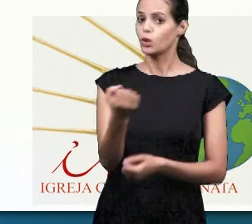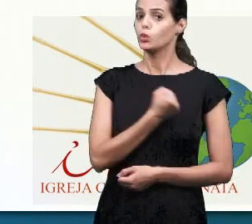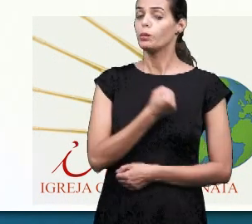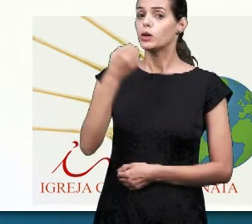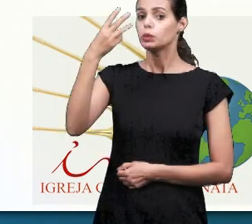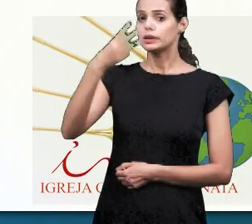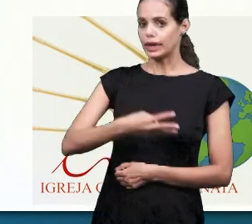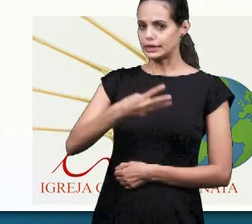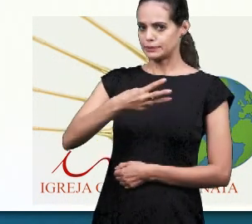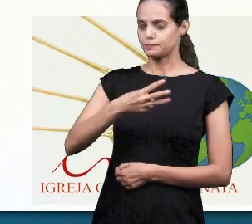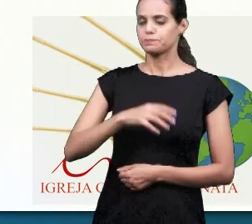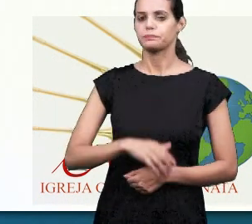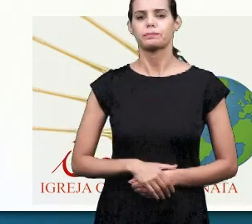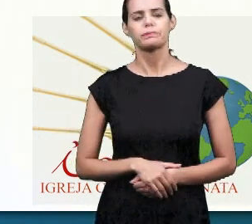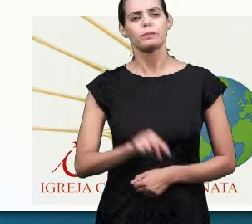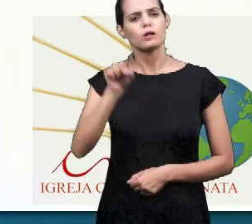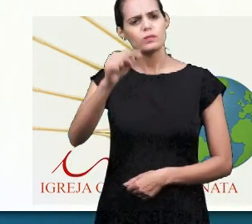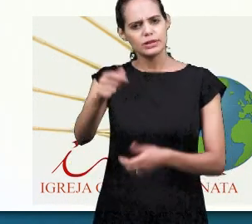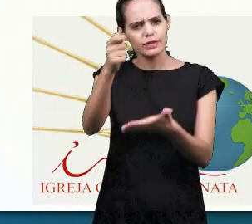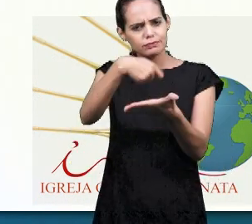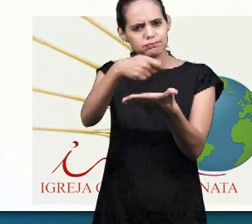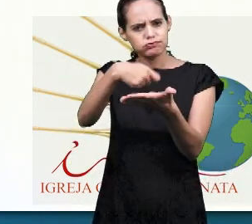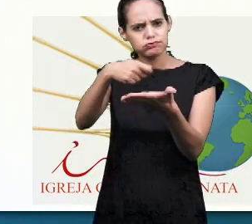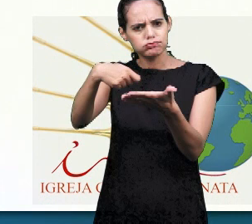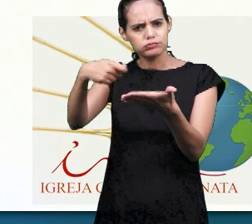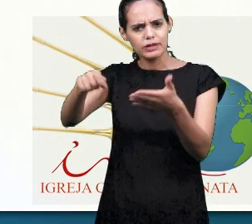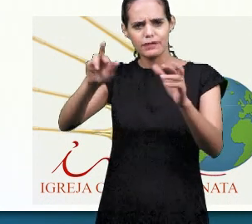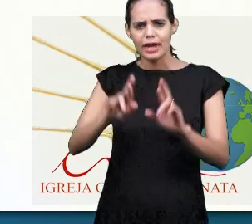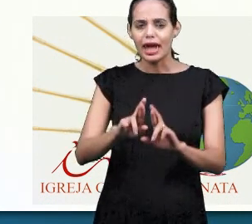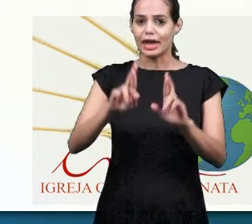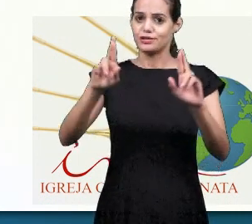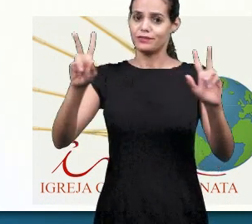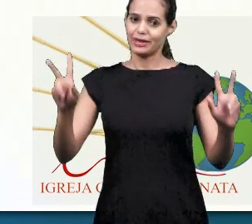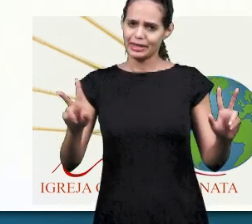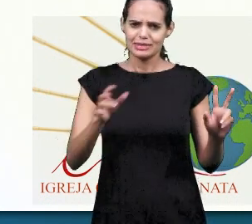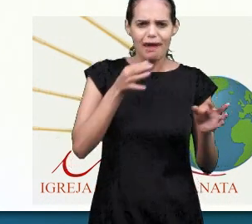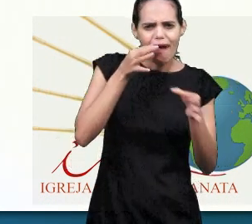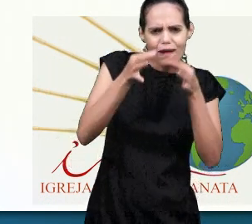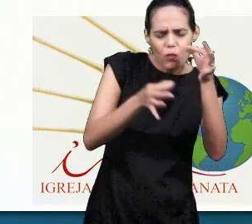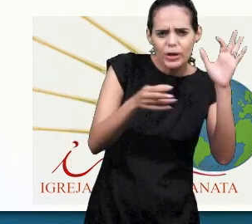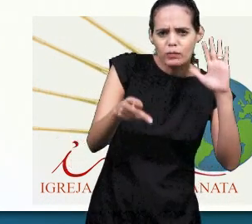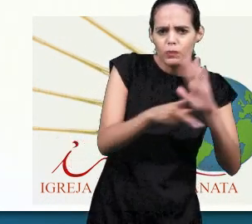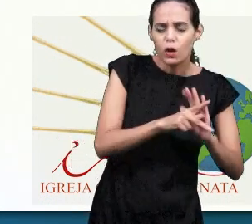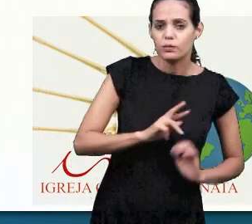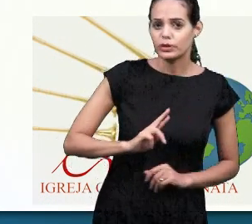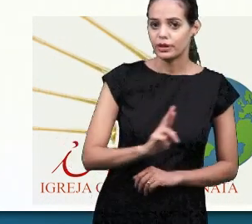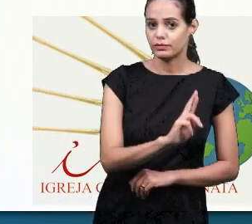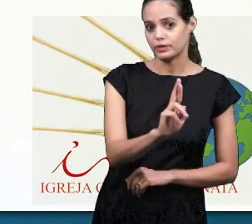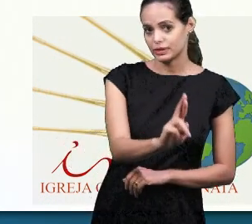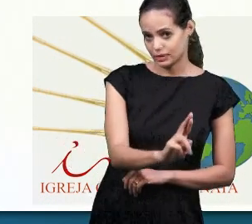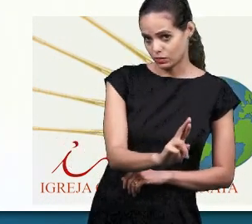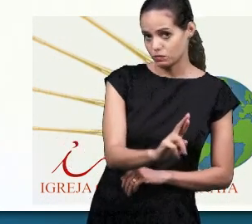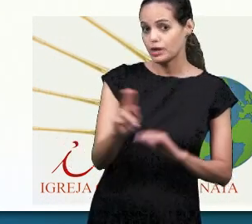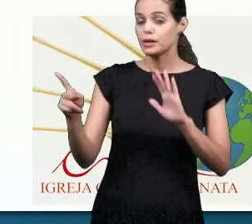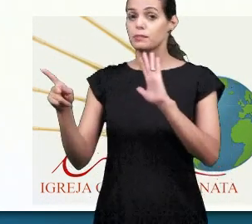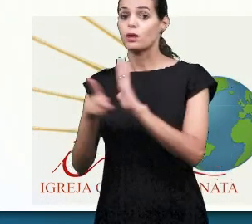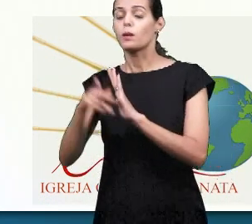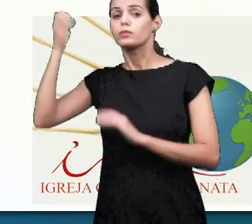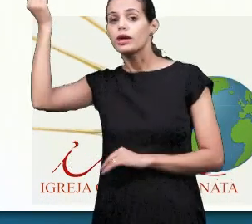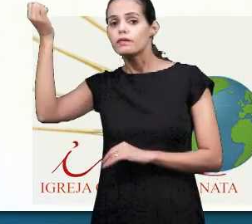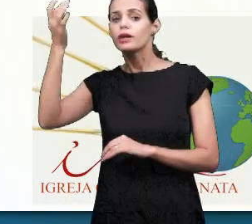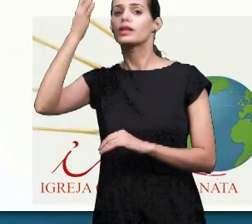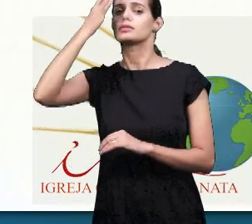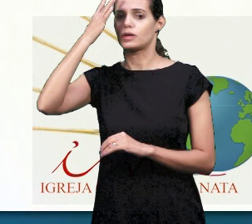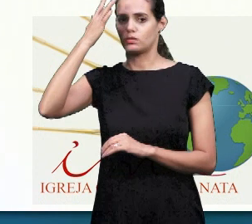conversation de Jésus avec la femme samaritaine? La question 2 pour les jeunes. Citez le texte dans lequel Jésus, dans